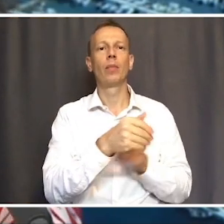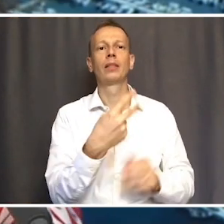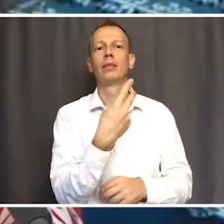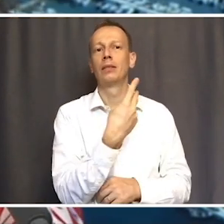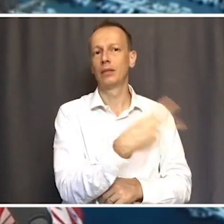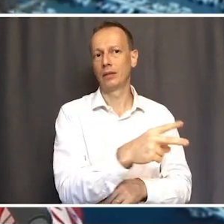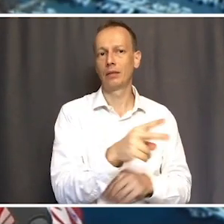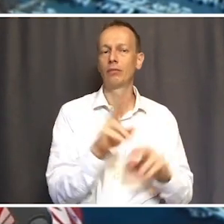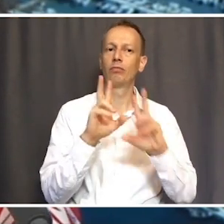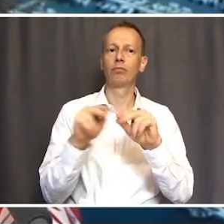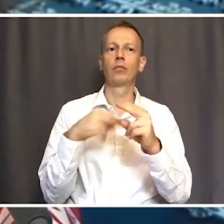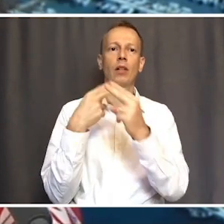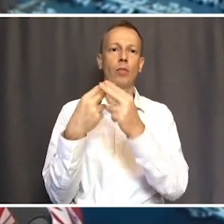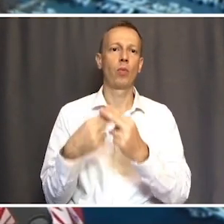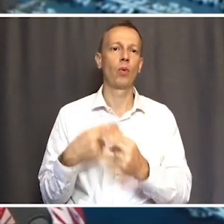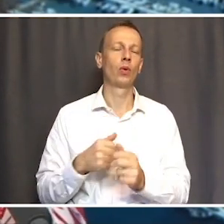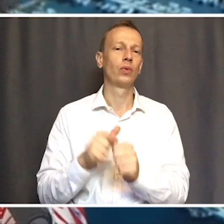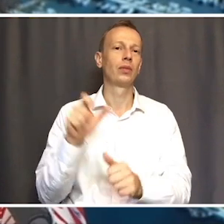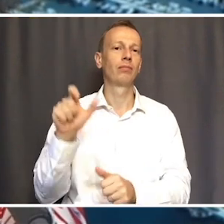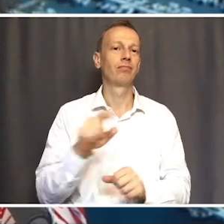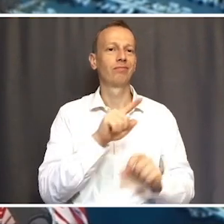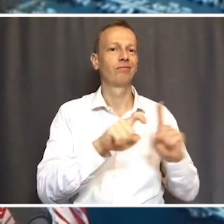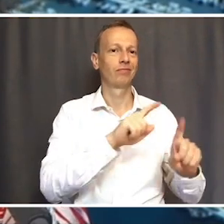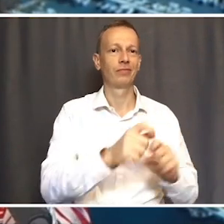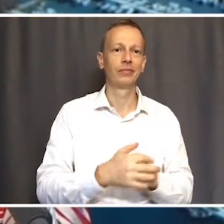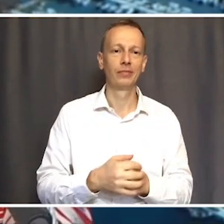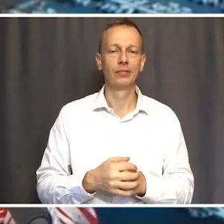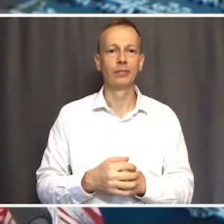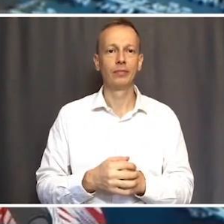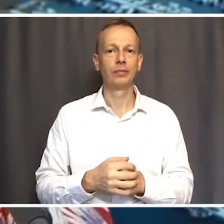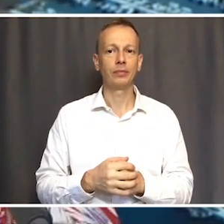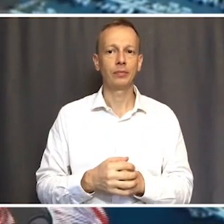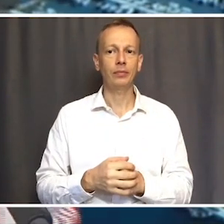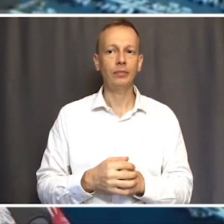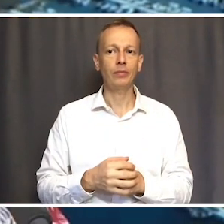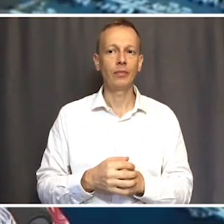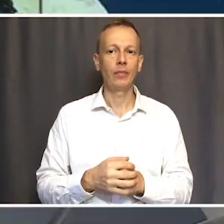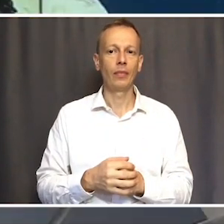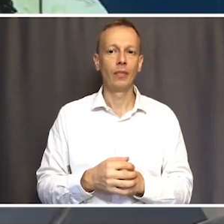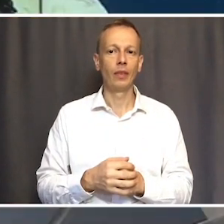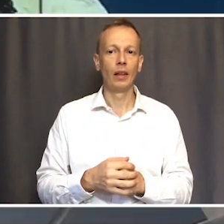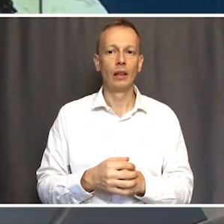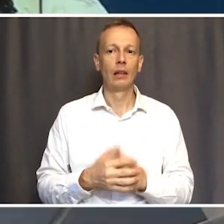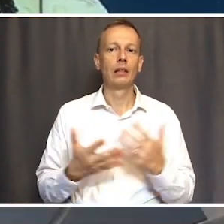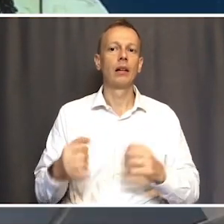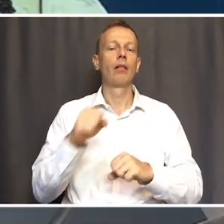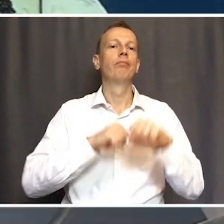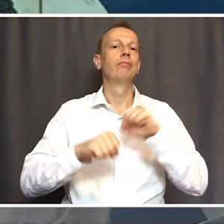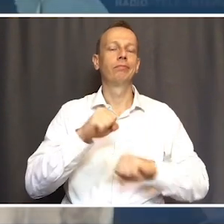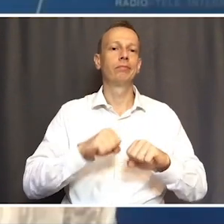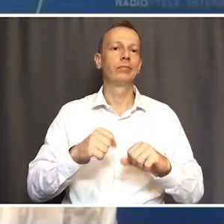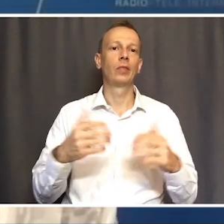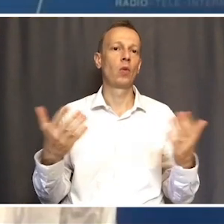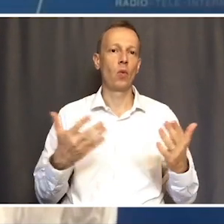La candidate Tahouir Attira a répondu aux questions d'Ibrahim Ahmed Azi. On l'écoute. Ce plan d'action,